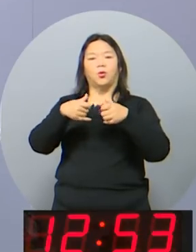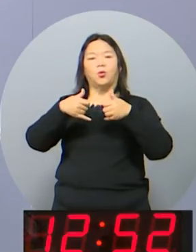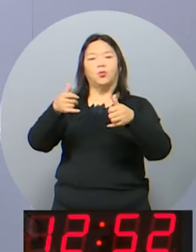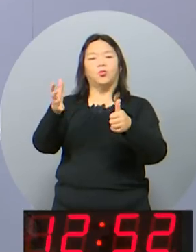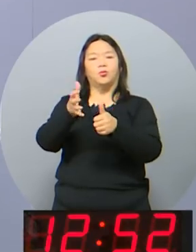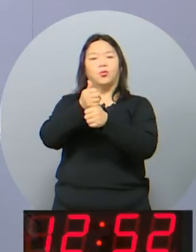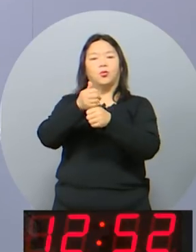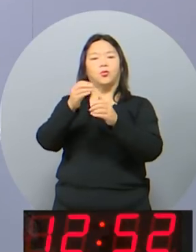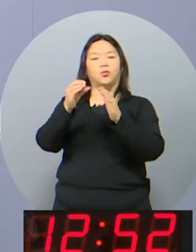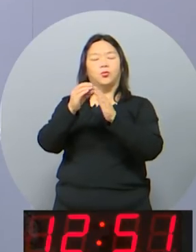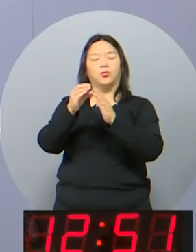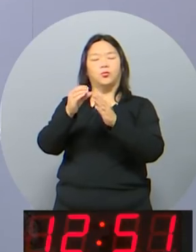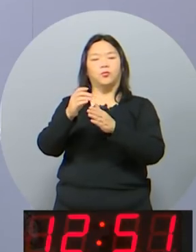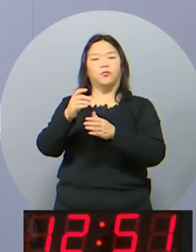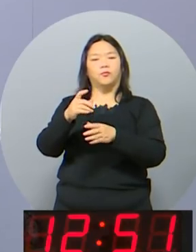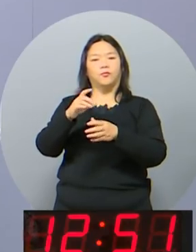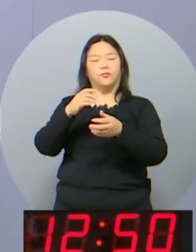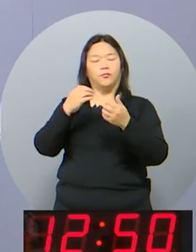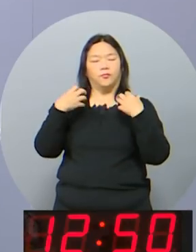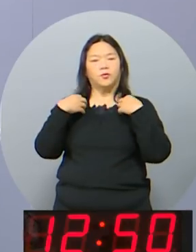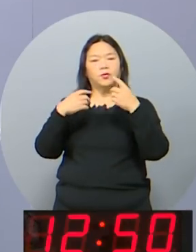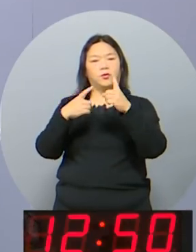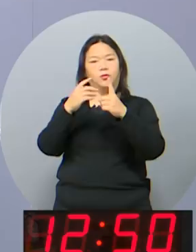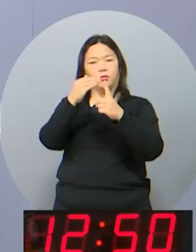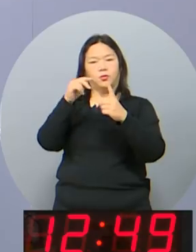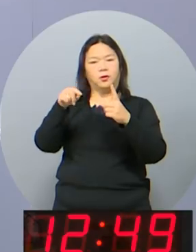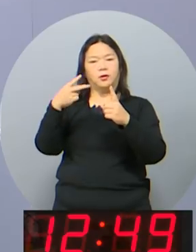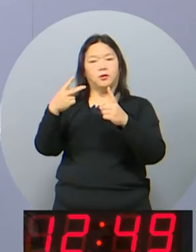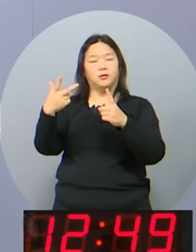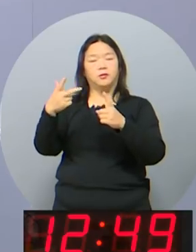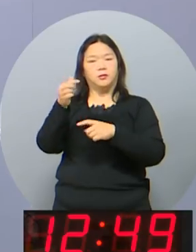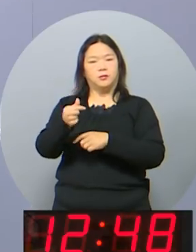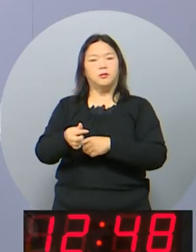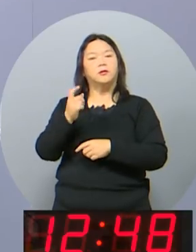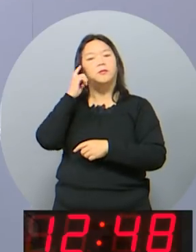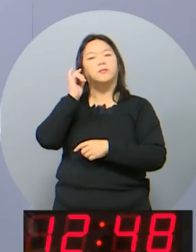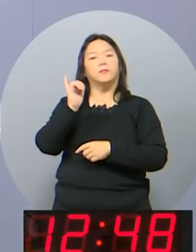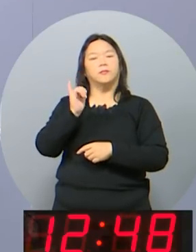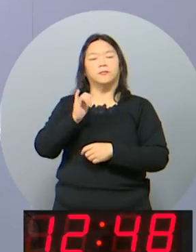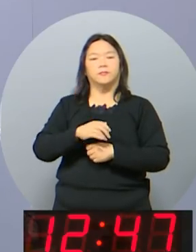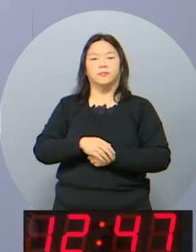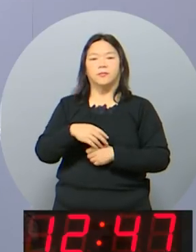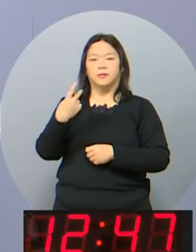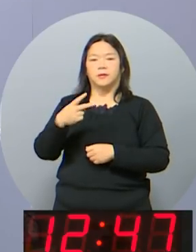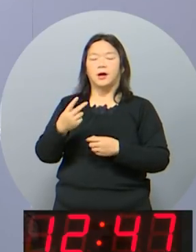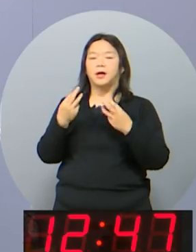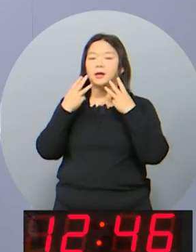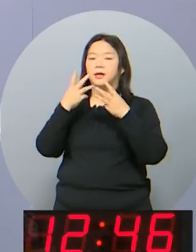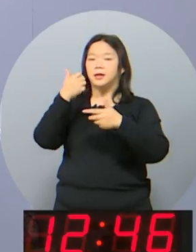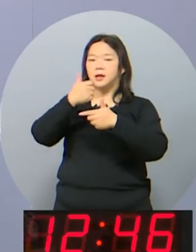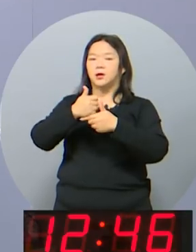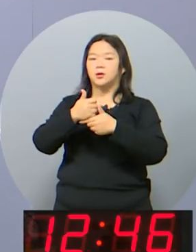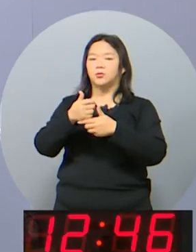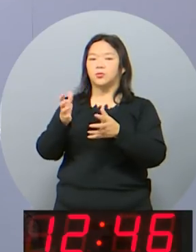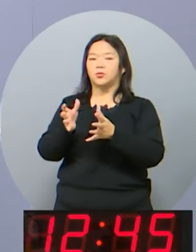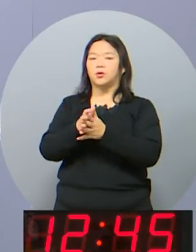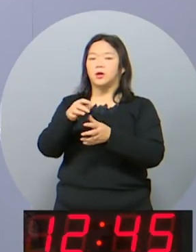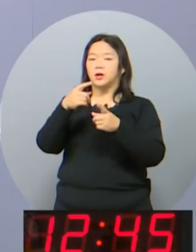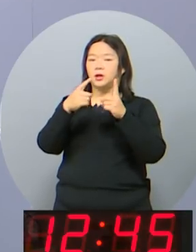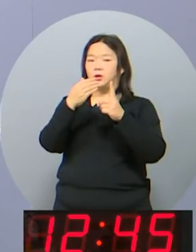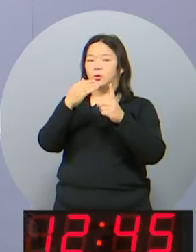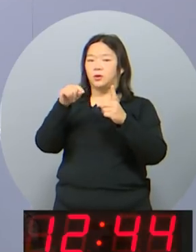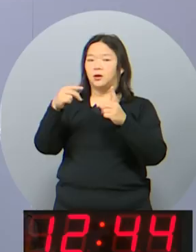负担了19.27亿，是没问题的。还有营建署也要负担